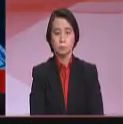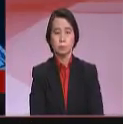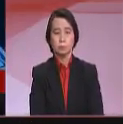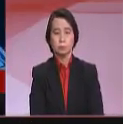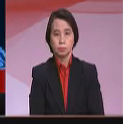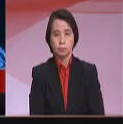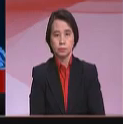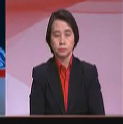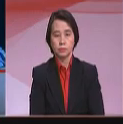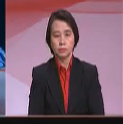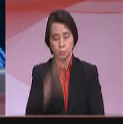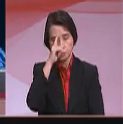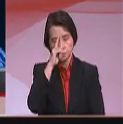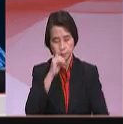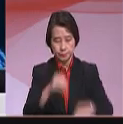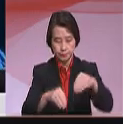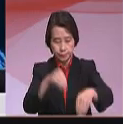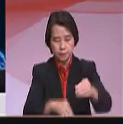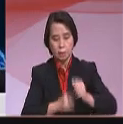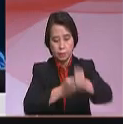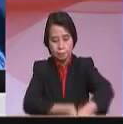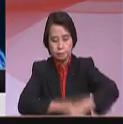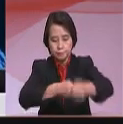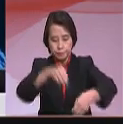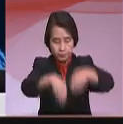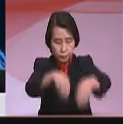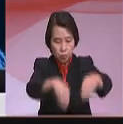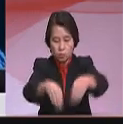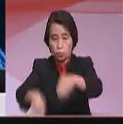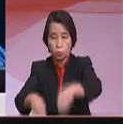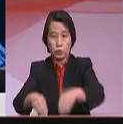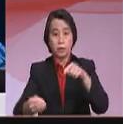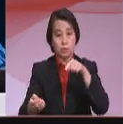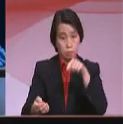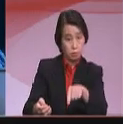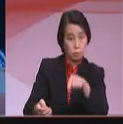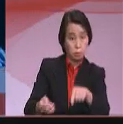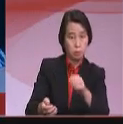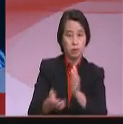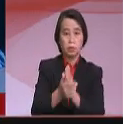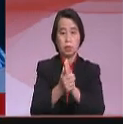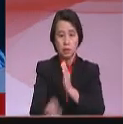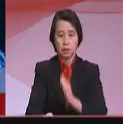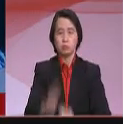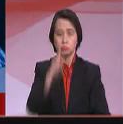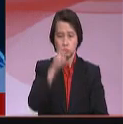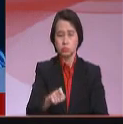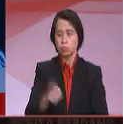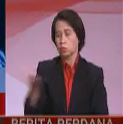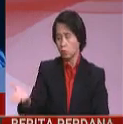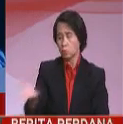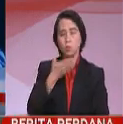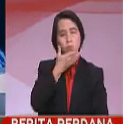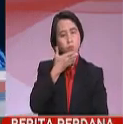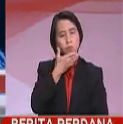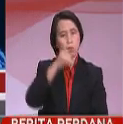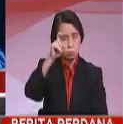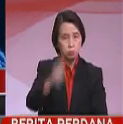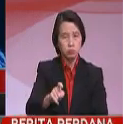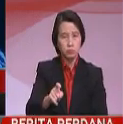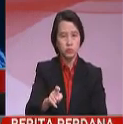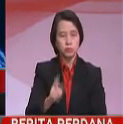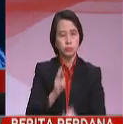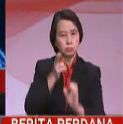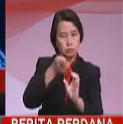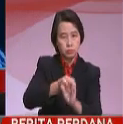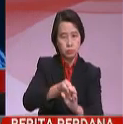Menuai ini adalah satu kemahiran yang patut dimiliki oleh orang muda dengan